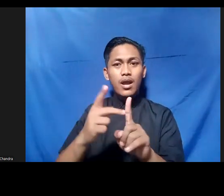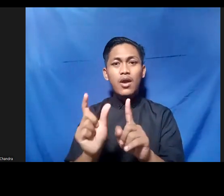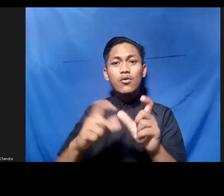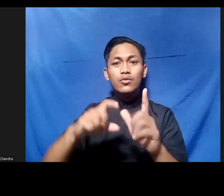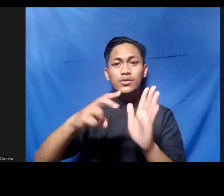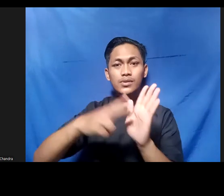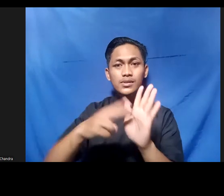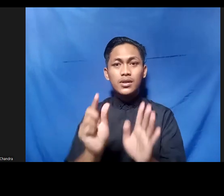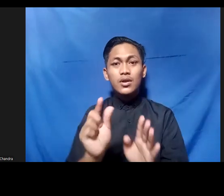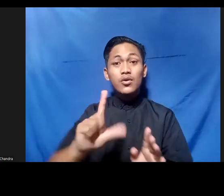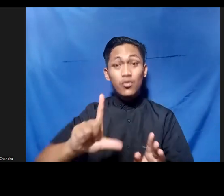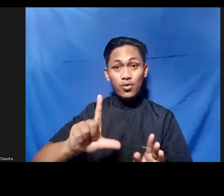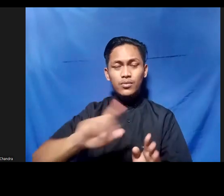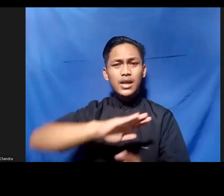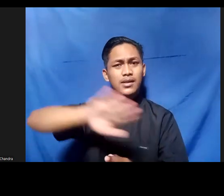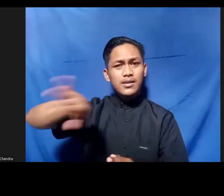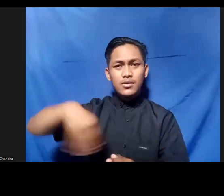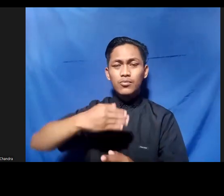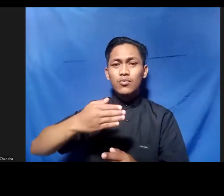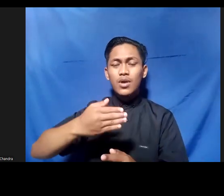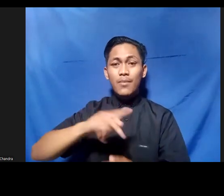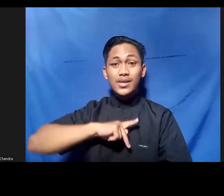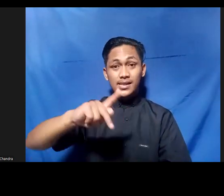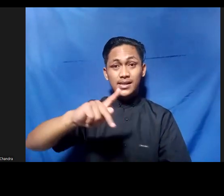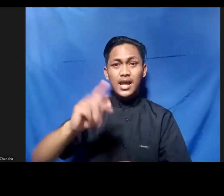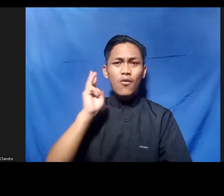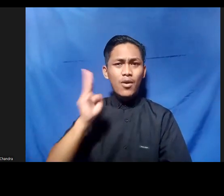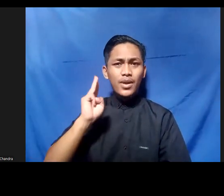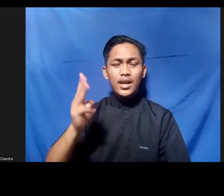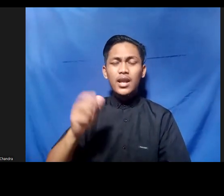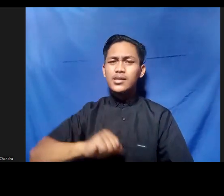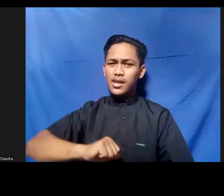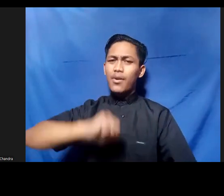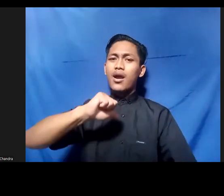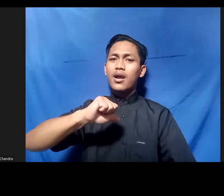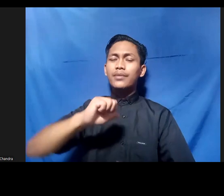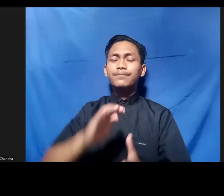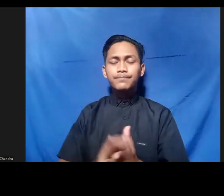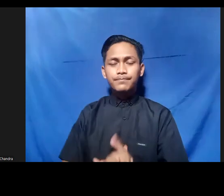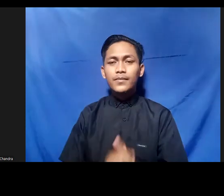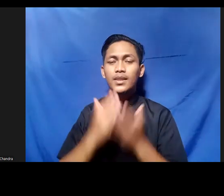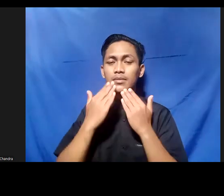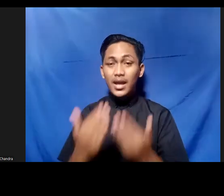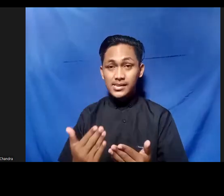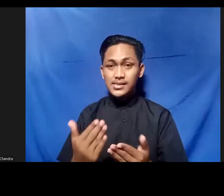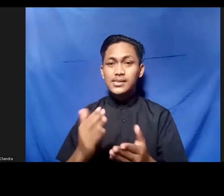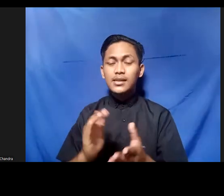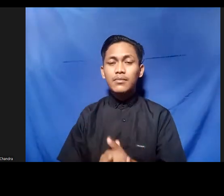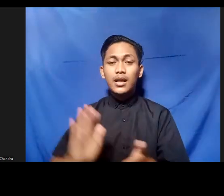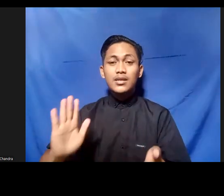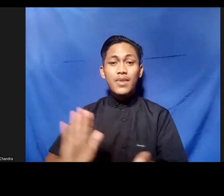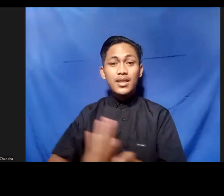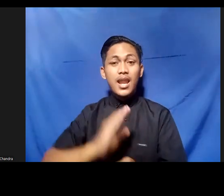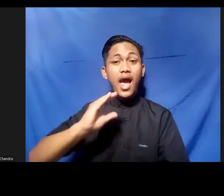Terima kasih atas waktunya yang diberikan kepada saya pada kesempatan Hari ini saya dan Mbak bilfa ya